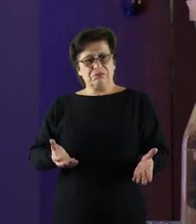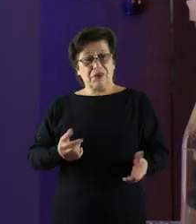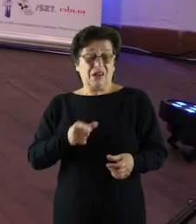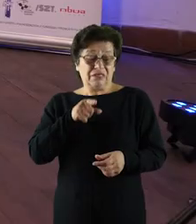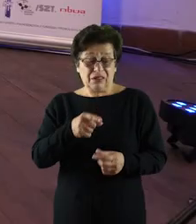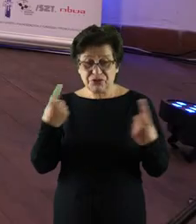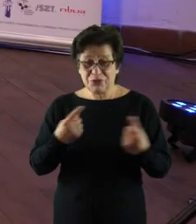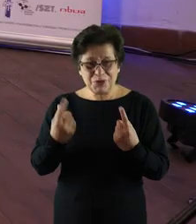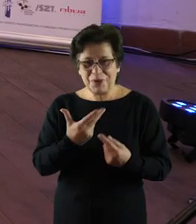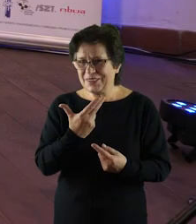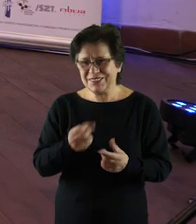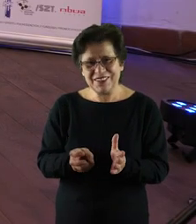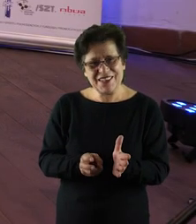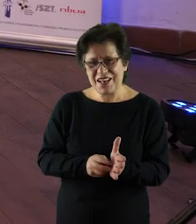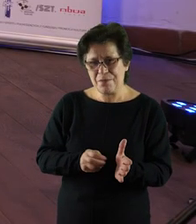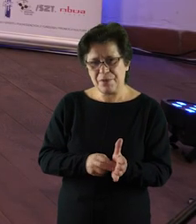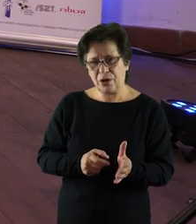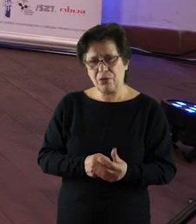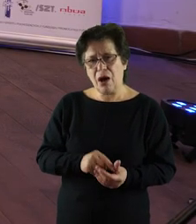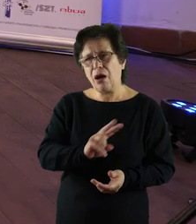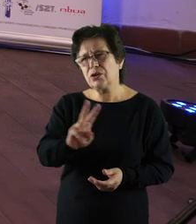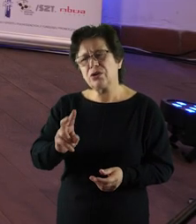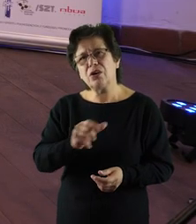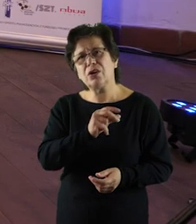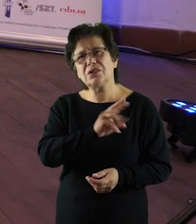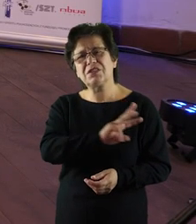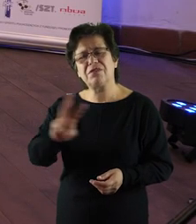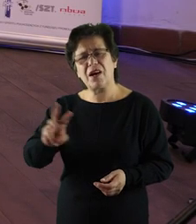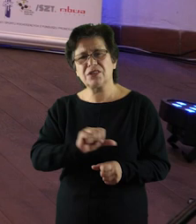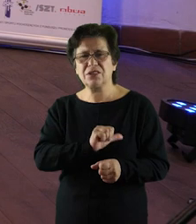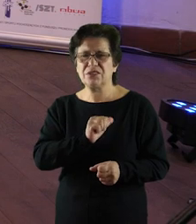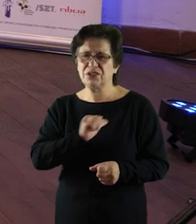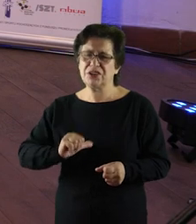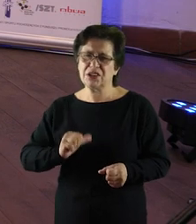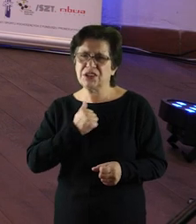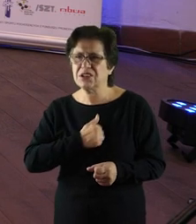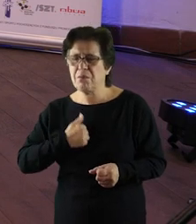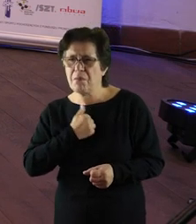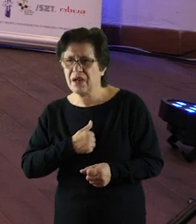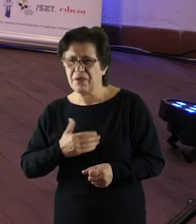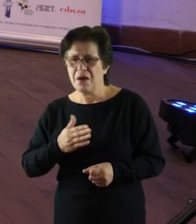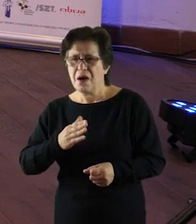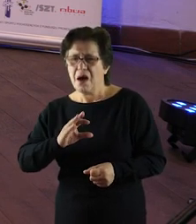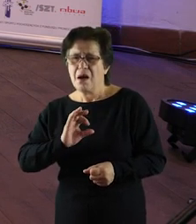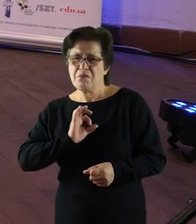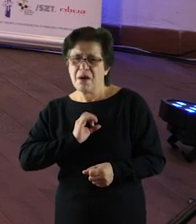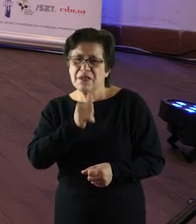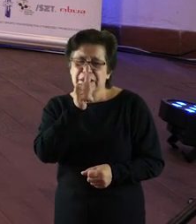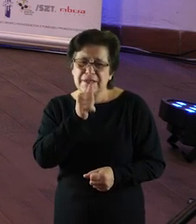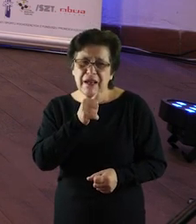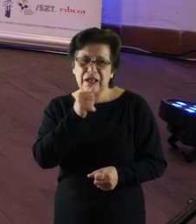brakuje. A kto z was kiedyś zmartwił się, bo ma taki sekret i chciałby się nim podzielić, ale to jest sekret